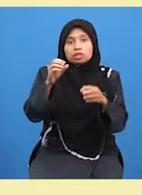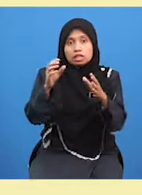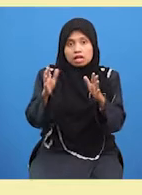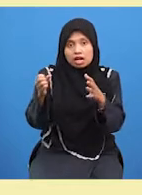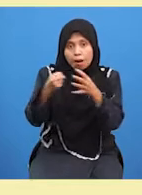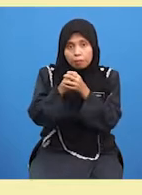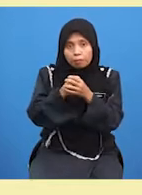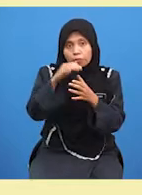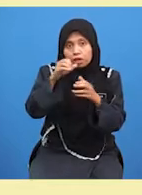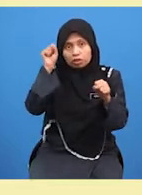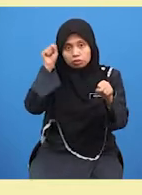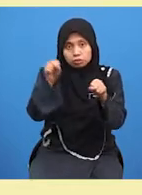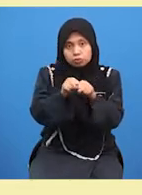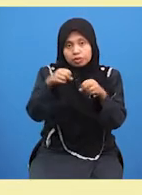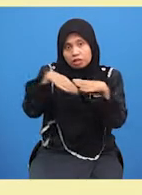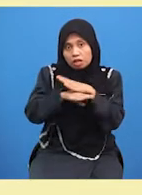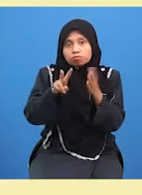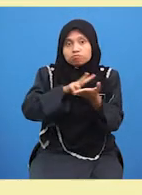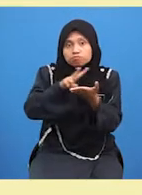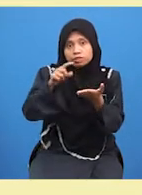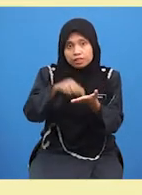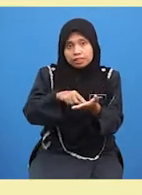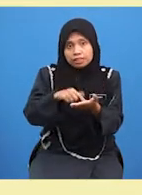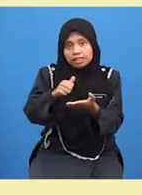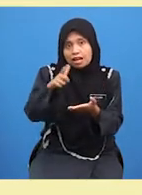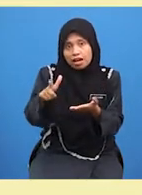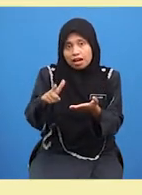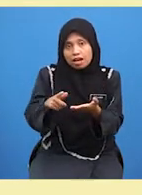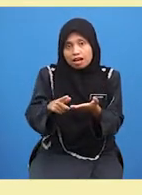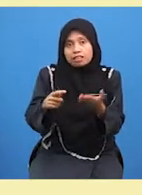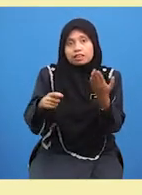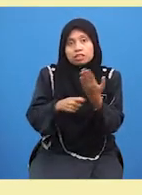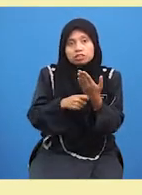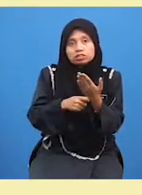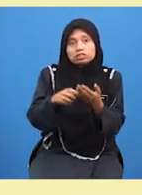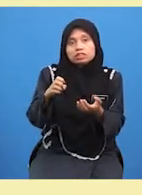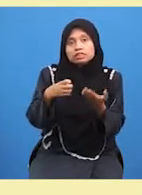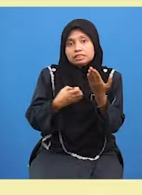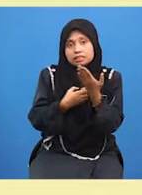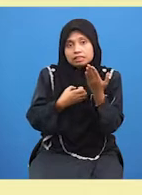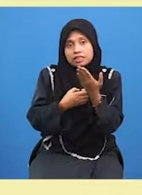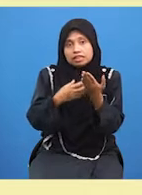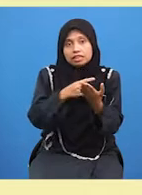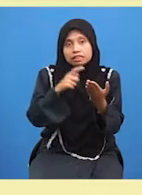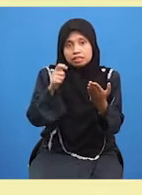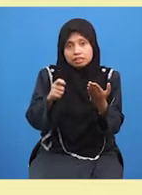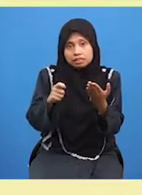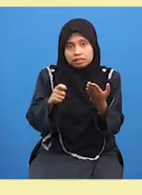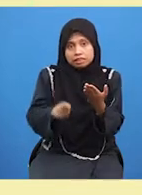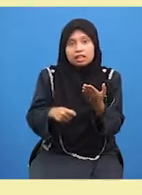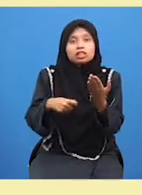gabungan teknologi yang telah dipilih dalam video ini ialah teknologi elektrik dan